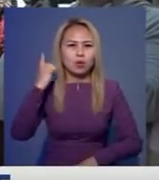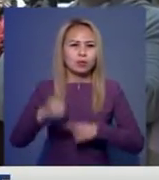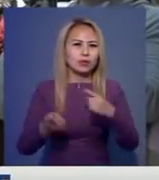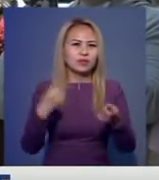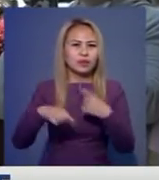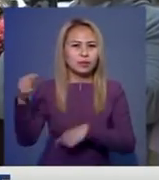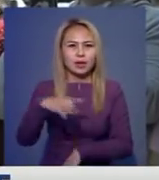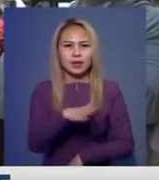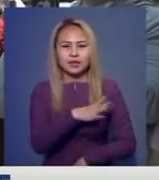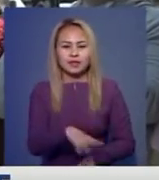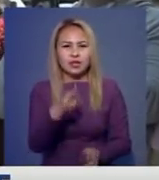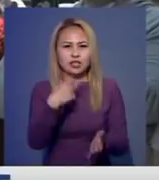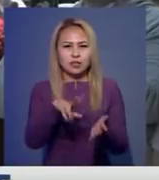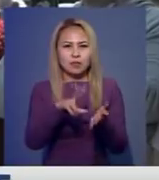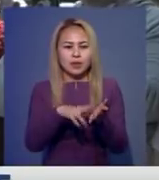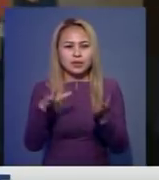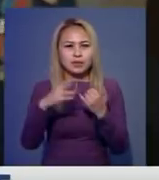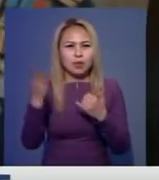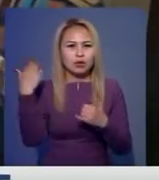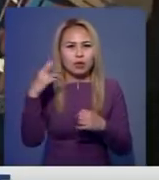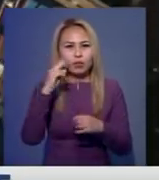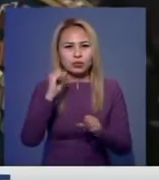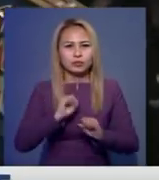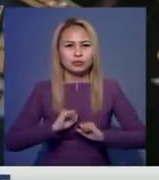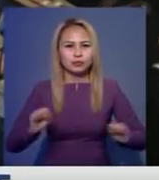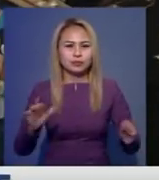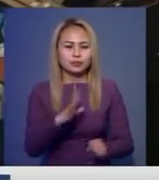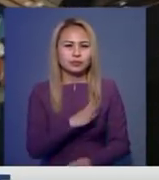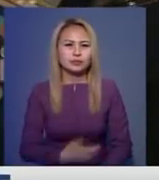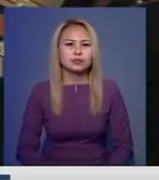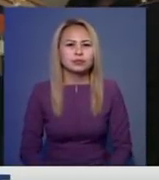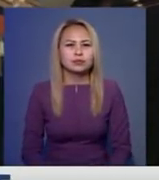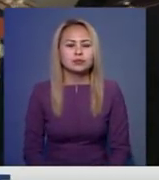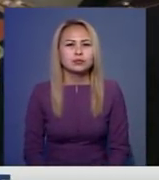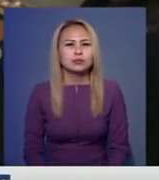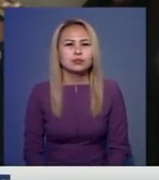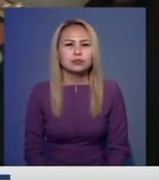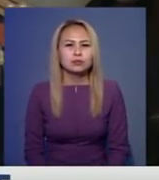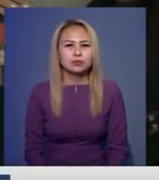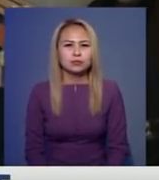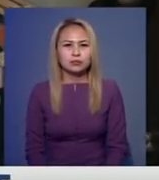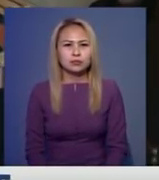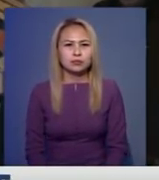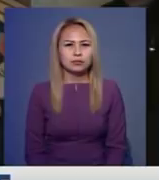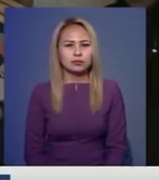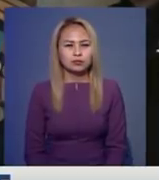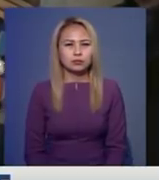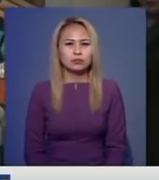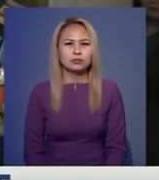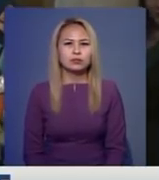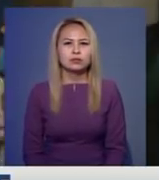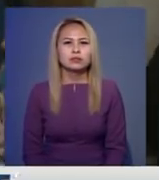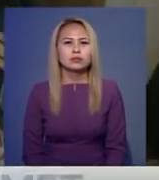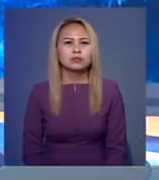оралмапты. 28 жерлесіміз Кеңес одағының батыры атанған. Қарлығаш Қасиетова, Самат Оспанов, Алексей Аминицкий, Хабар 24,